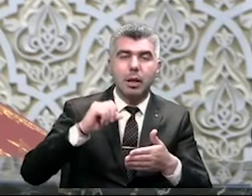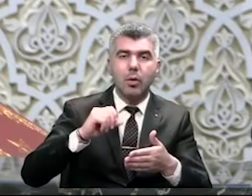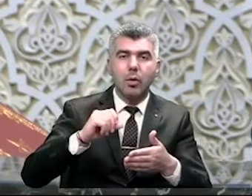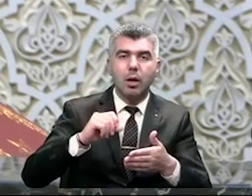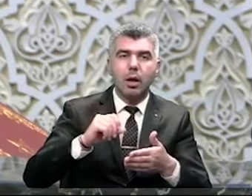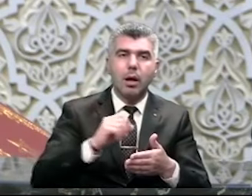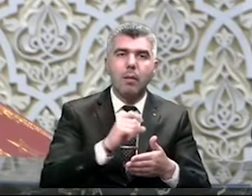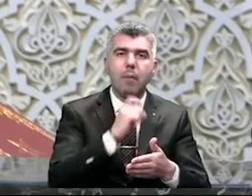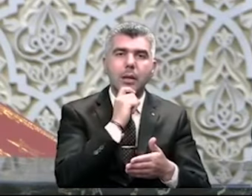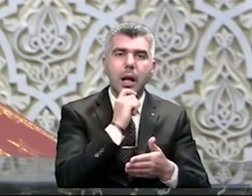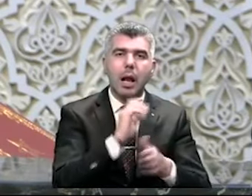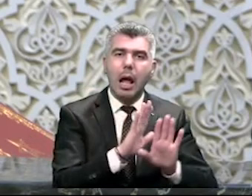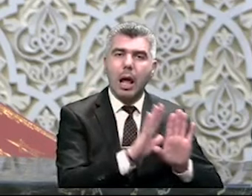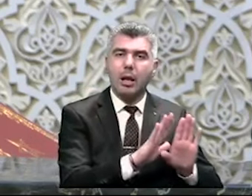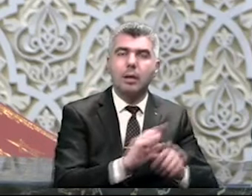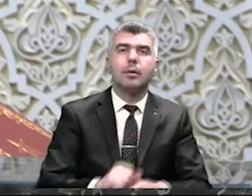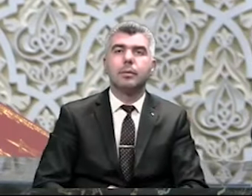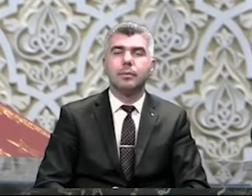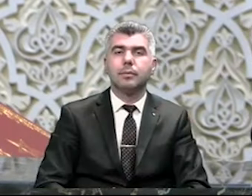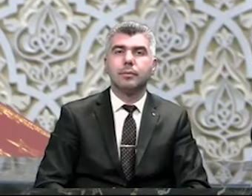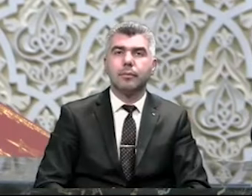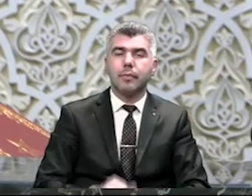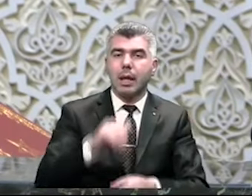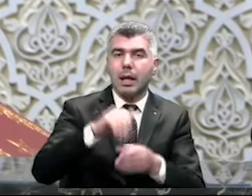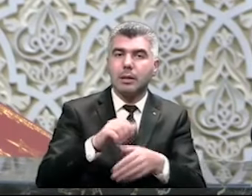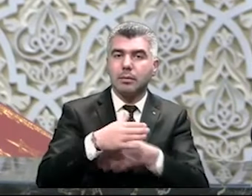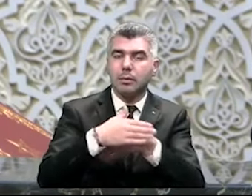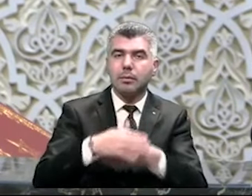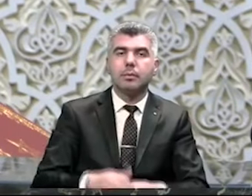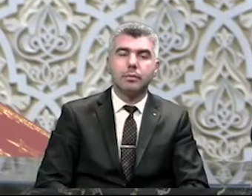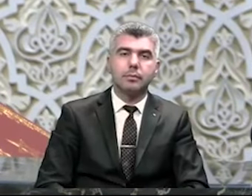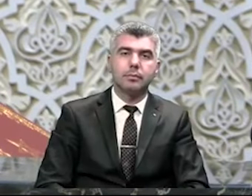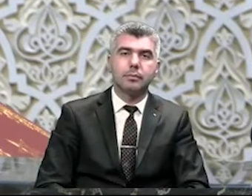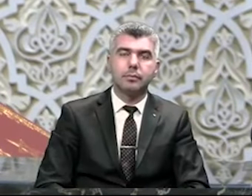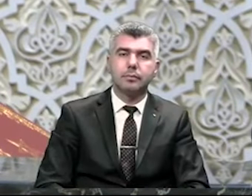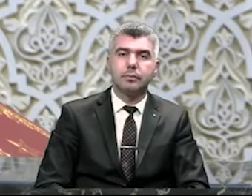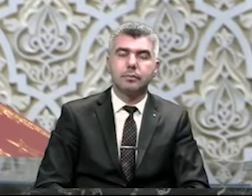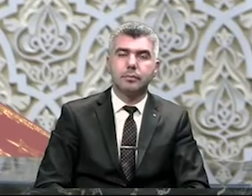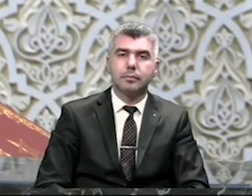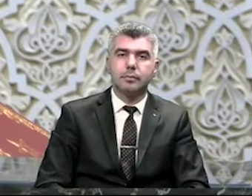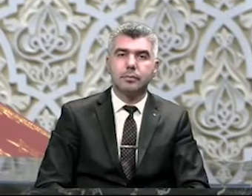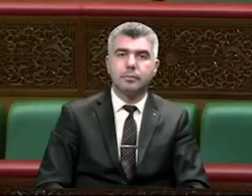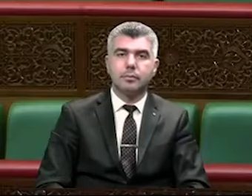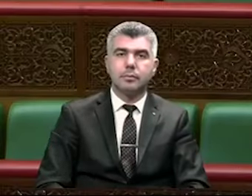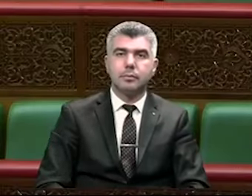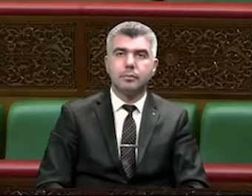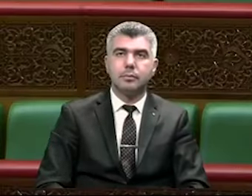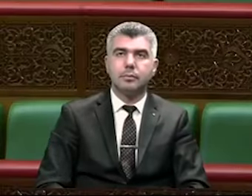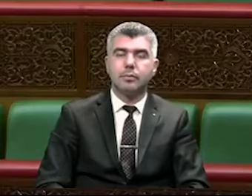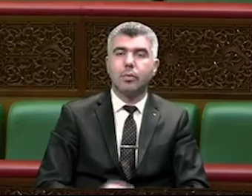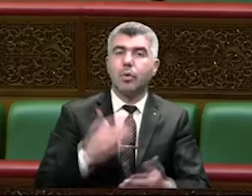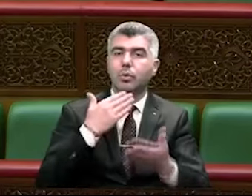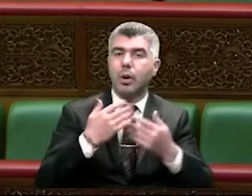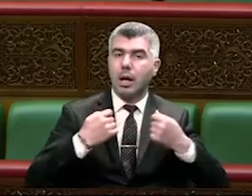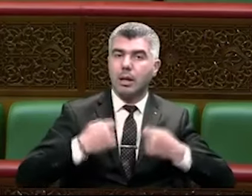المغربيه الكلمه لحد الساده المستشارين فريق التجمع الوطني للاحرار سي كمال تفضل شكرا